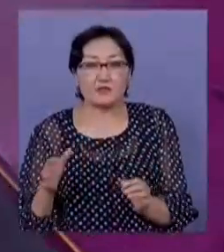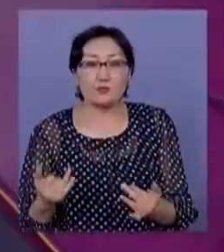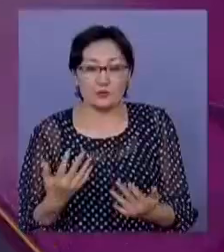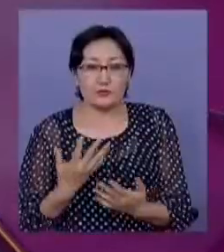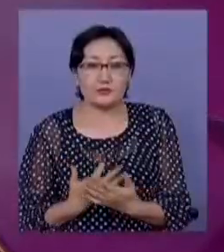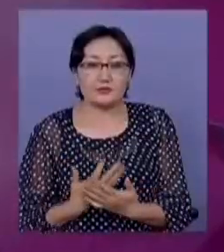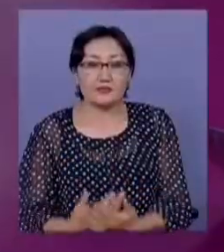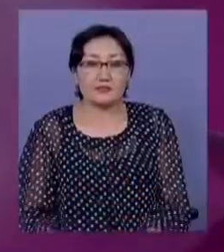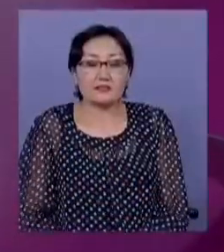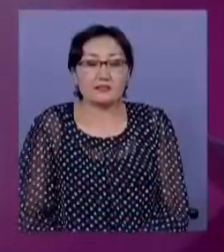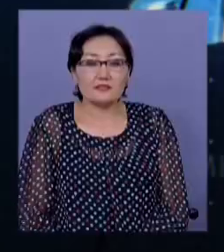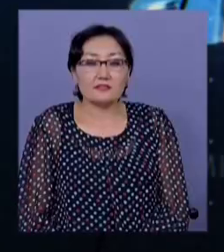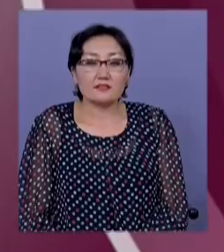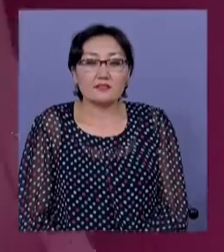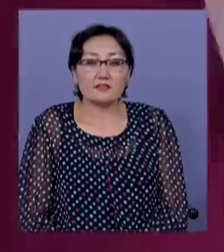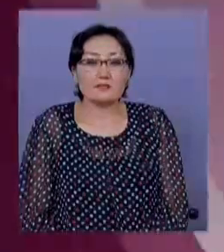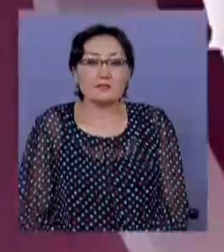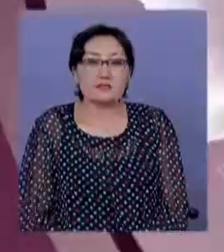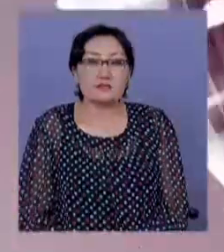Бүгін көретіндеріңіз.